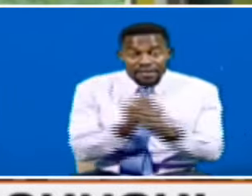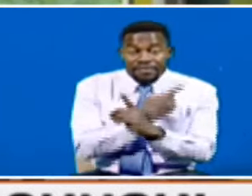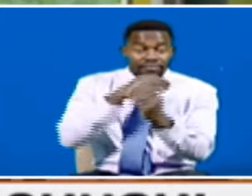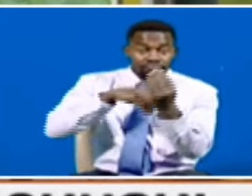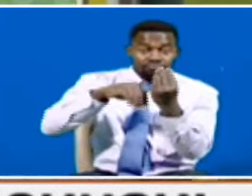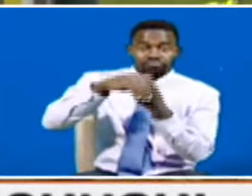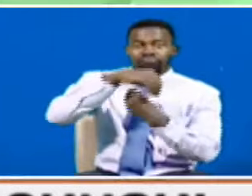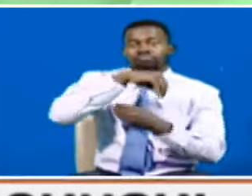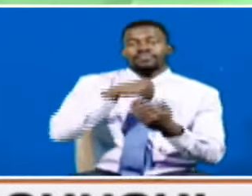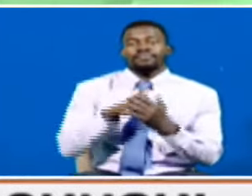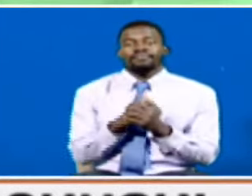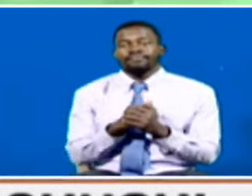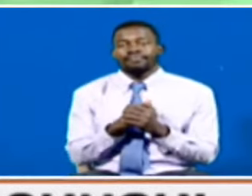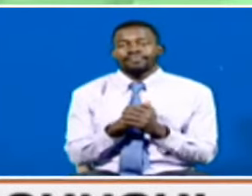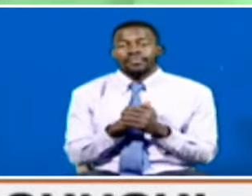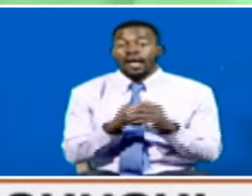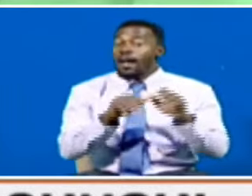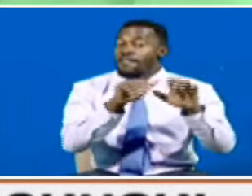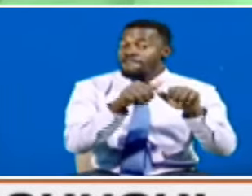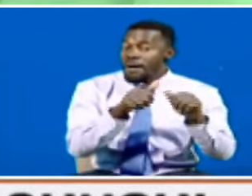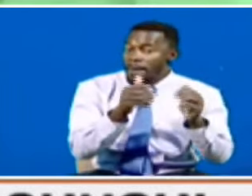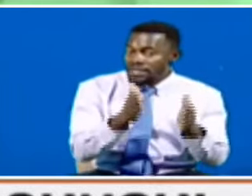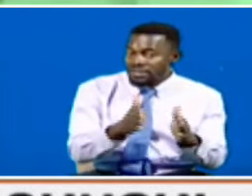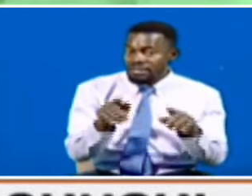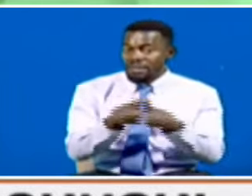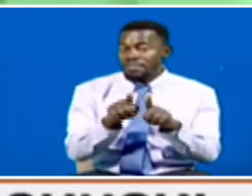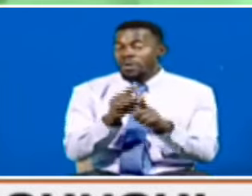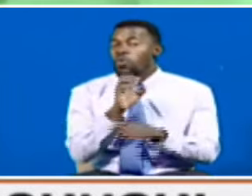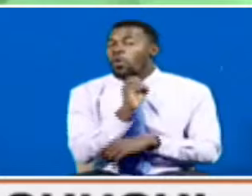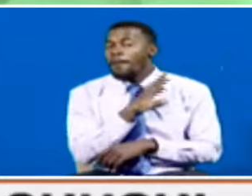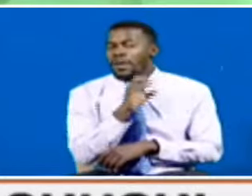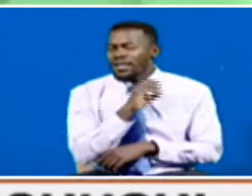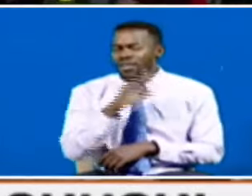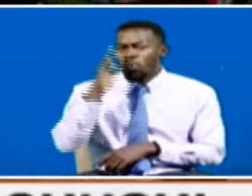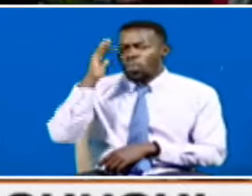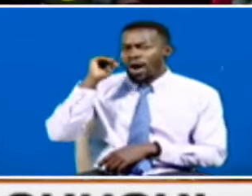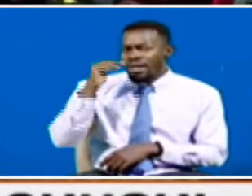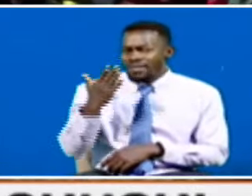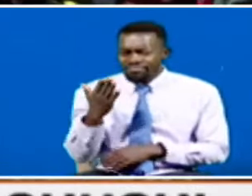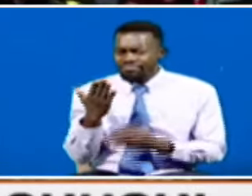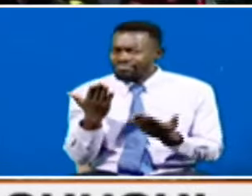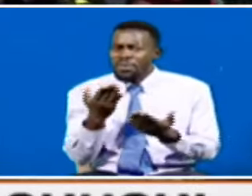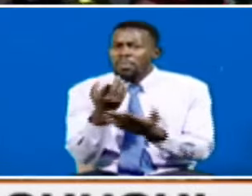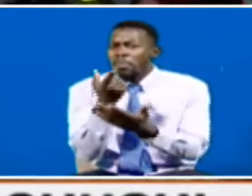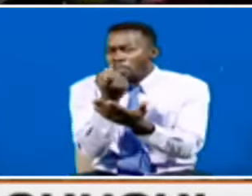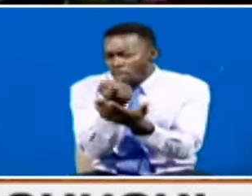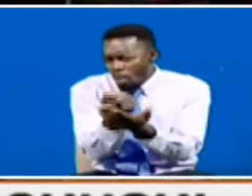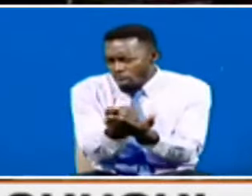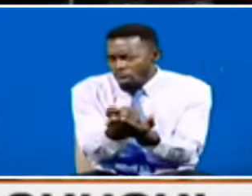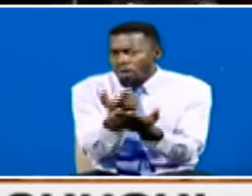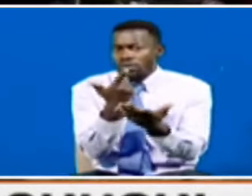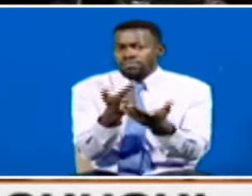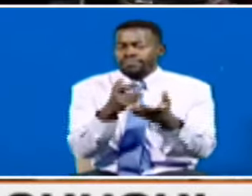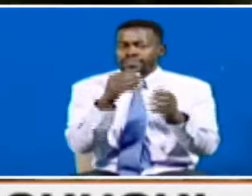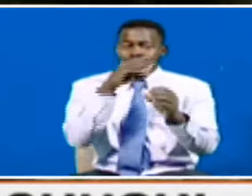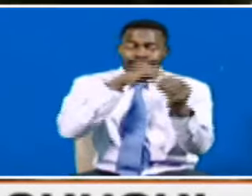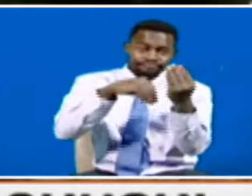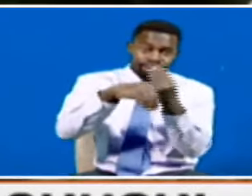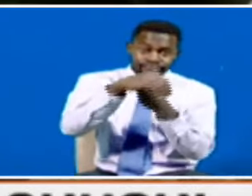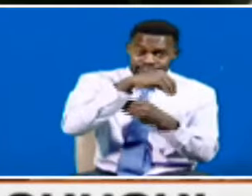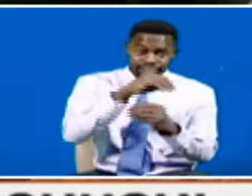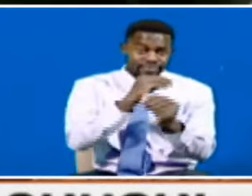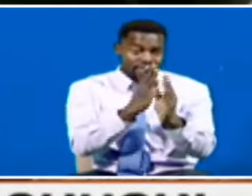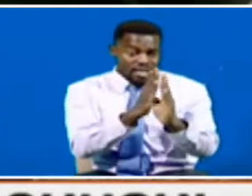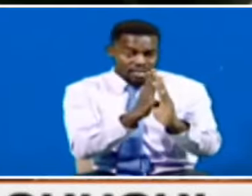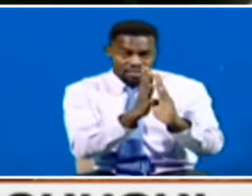ngine. Wakulima pia wamelalamikia upungufu wa mbegu sahihi katika maduka, wengi wakipiga foleni katika kampuni ya mbegu ya Kenya